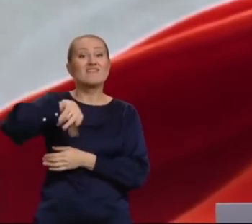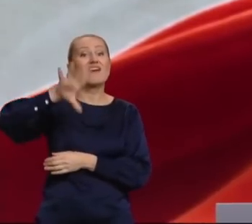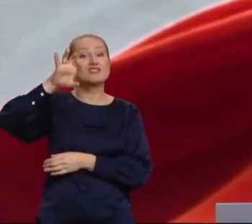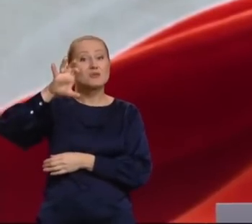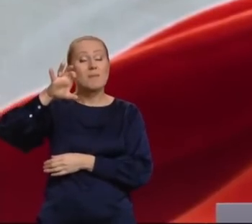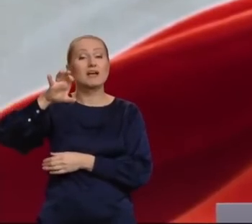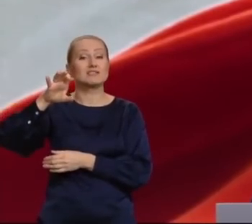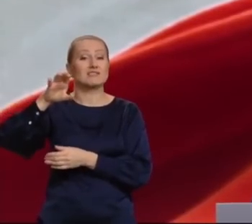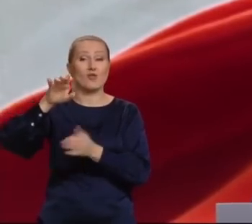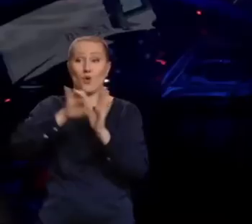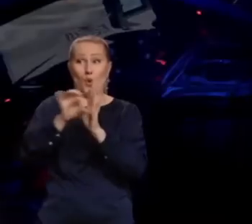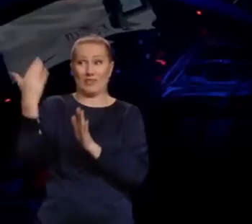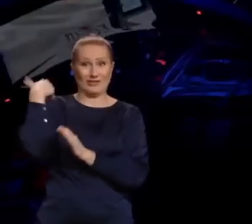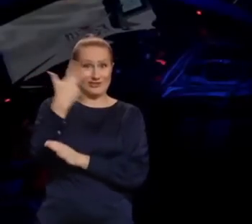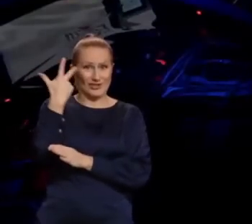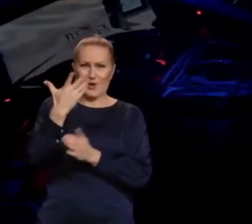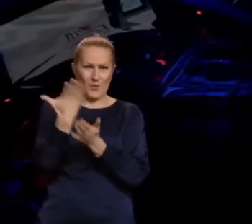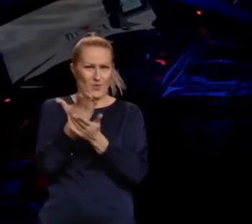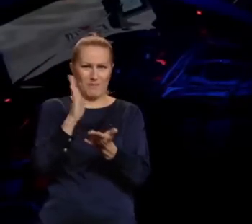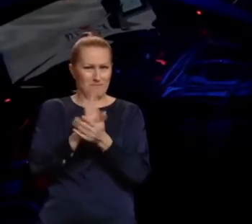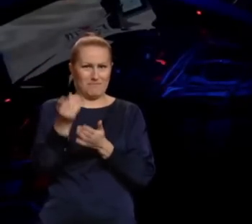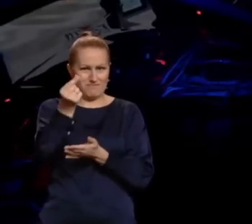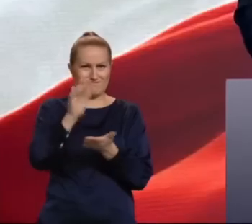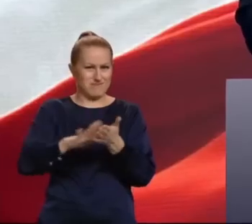2 500 zł od 3 lat.